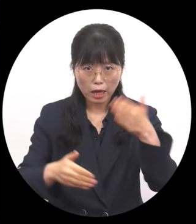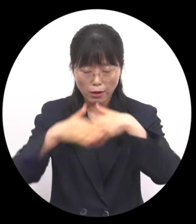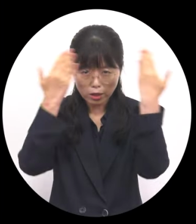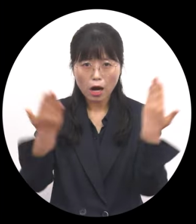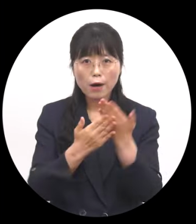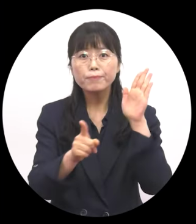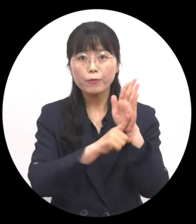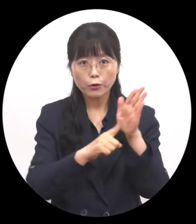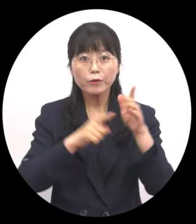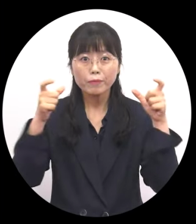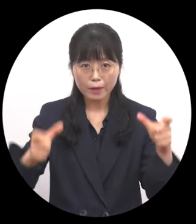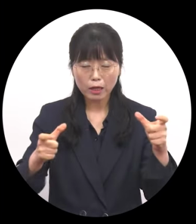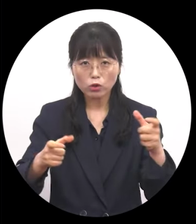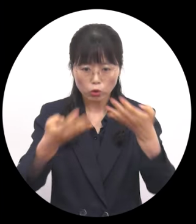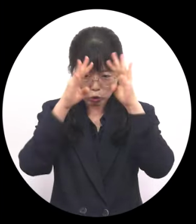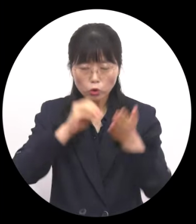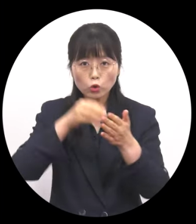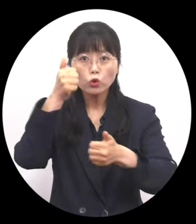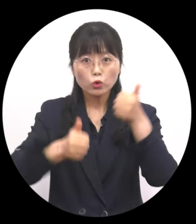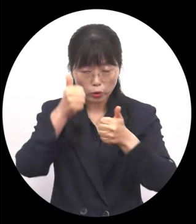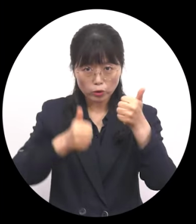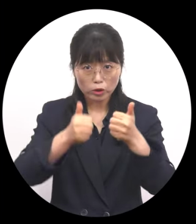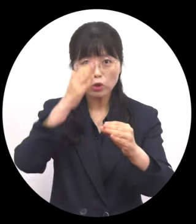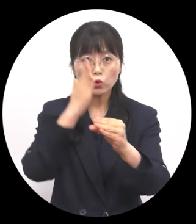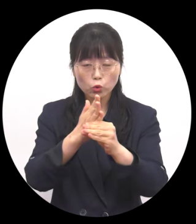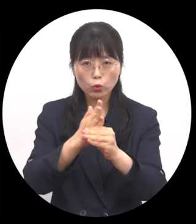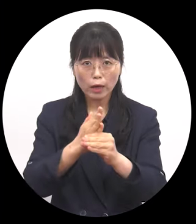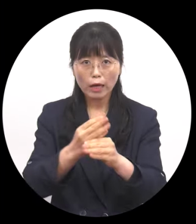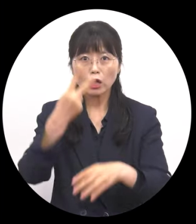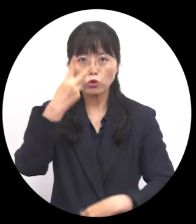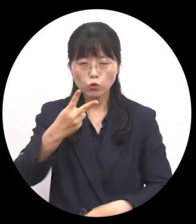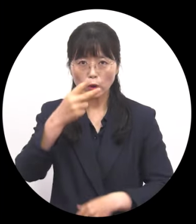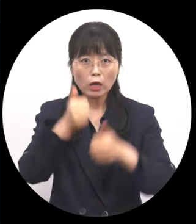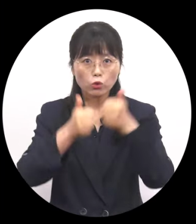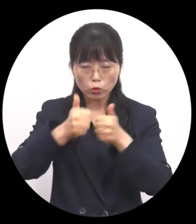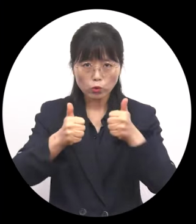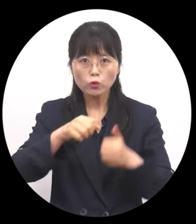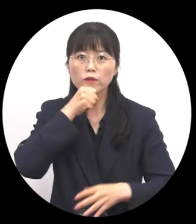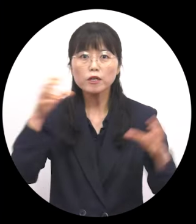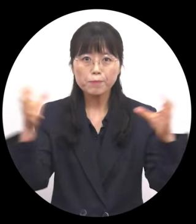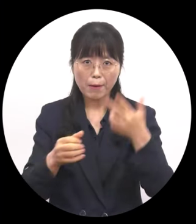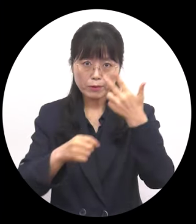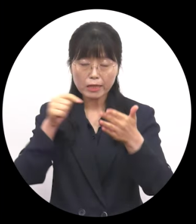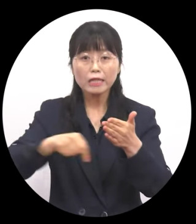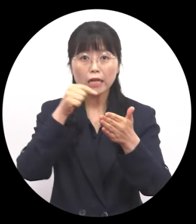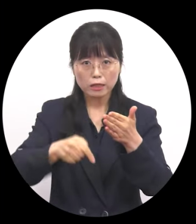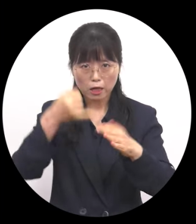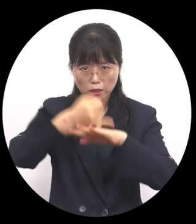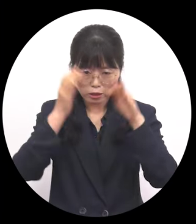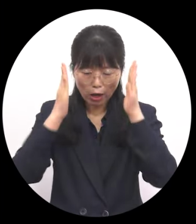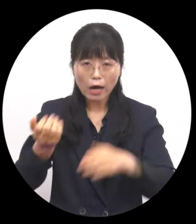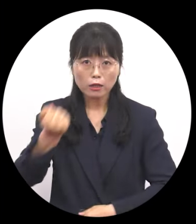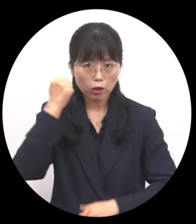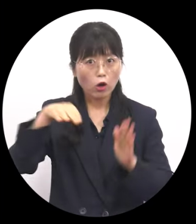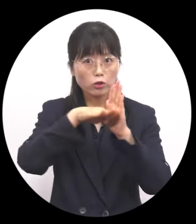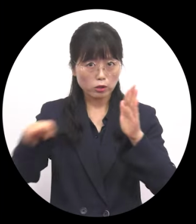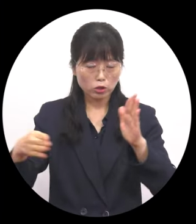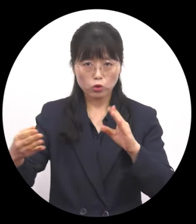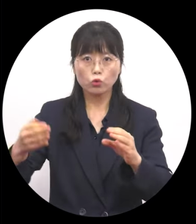전 모집 단위는 수능 응시 영역 중에 2개 영역 등급합 7 이내의 최저학력 기준을